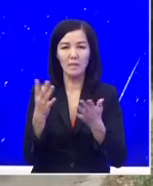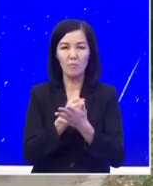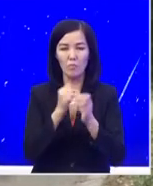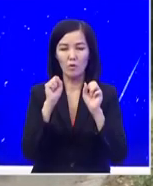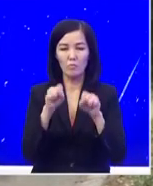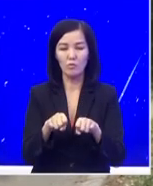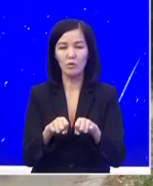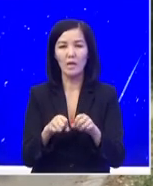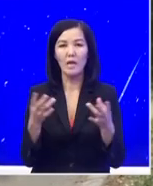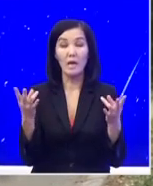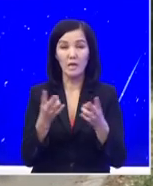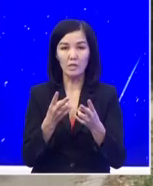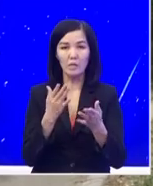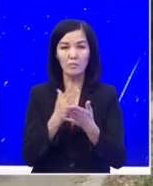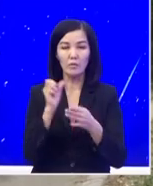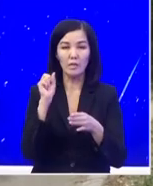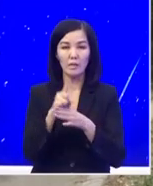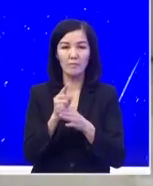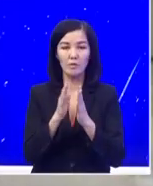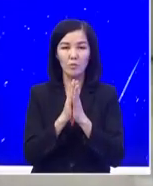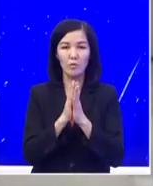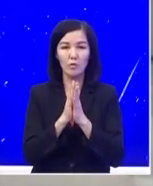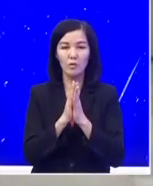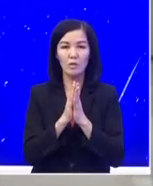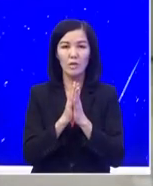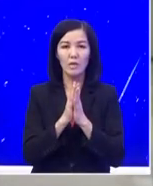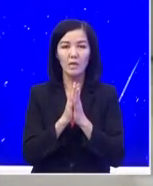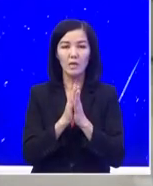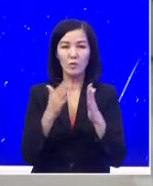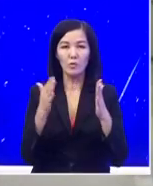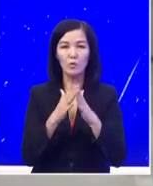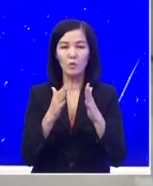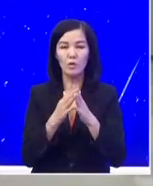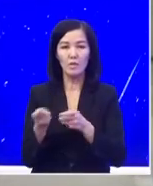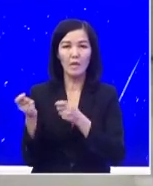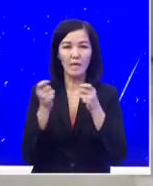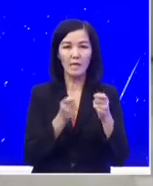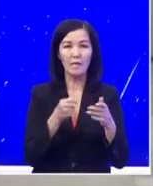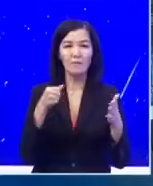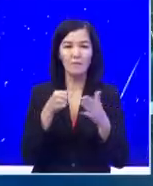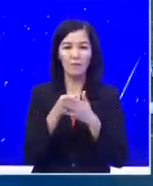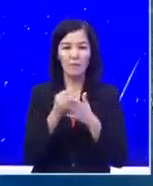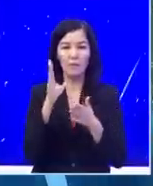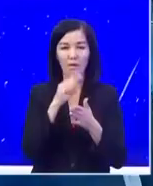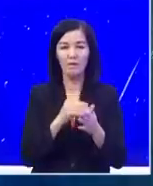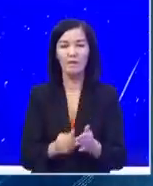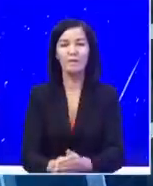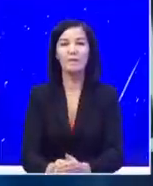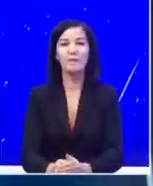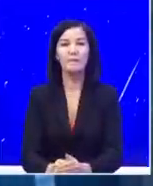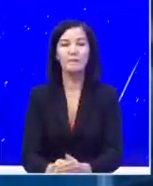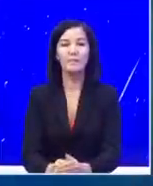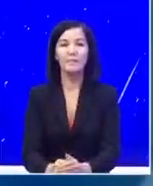таба алады. Қажет болған жағдайда тапсырысты өтініш берушінің есебінен үйіне жеткізіп беру жайы да қарастырылыпты. Амина Құдайберген,